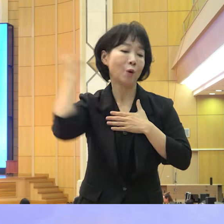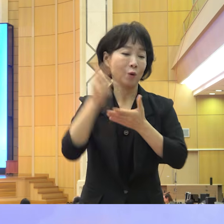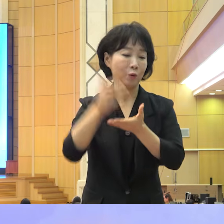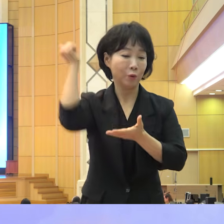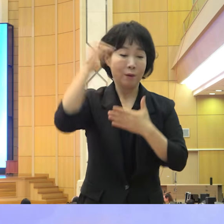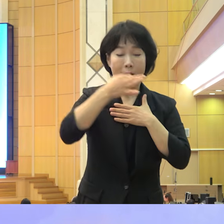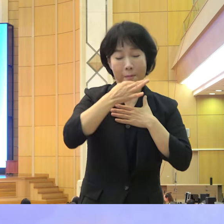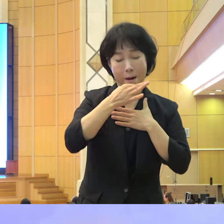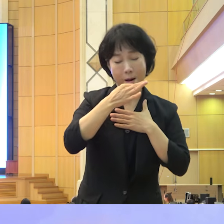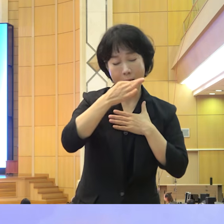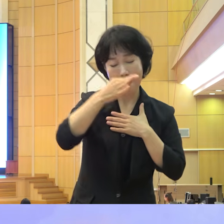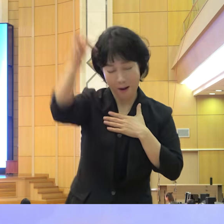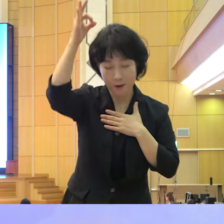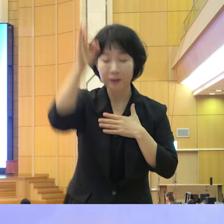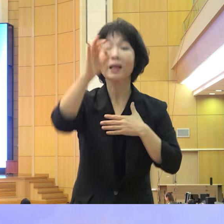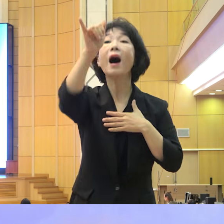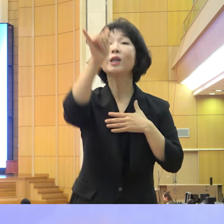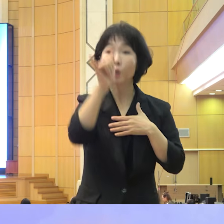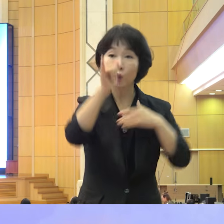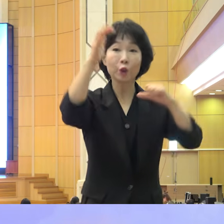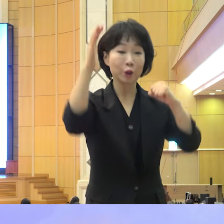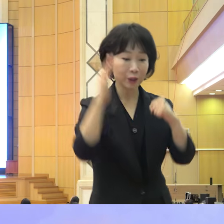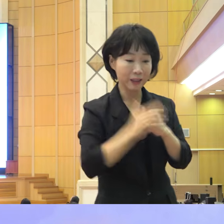소리로 주의 호령